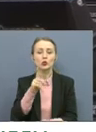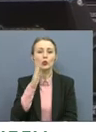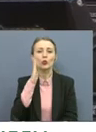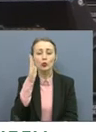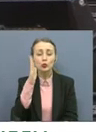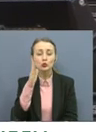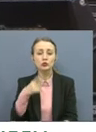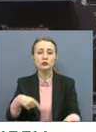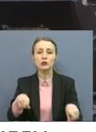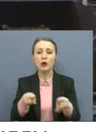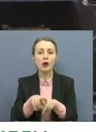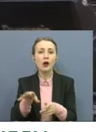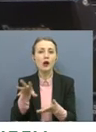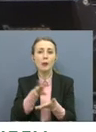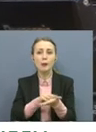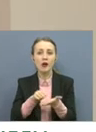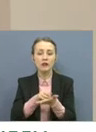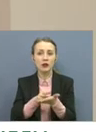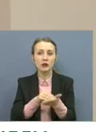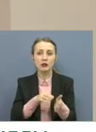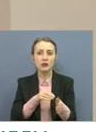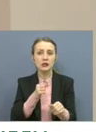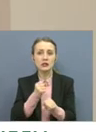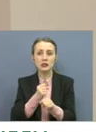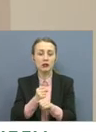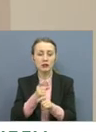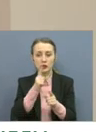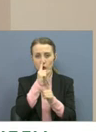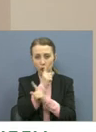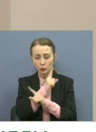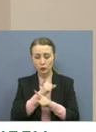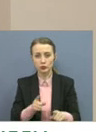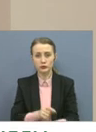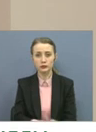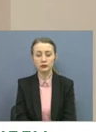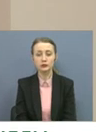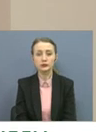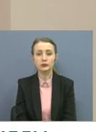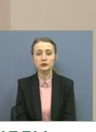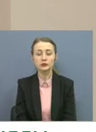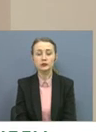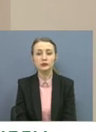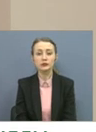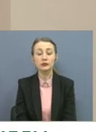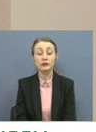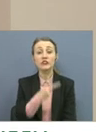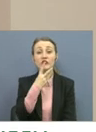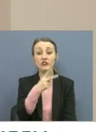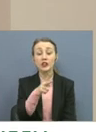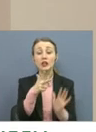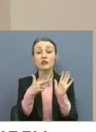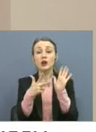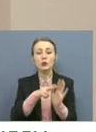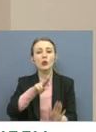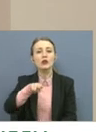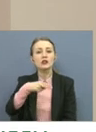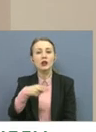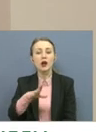да жаңызды мерекетін қателік болды, қателік болған жақты байтпаймын. Енді білмеген жүрін башыға